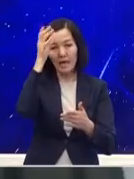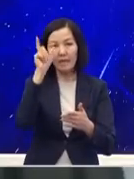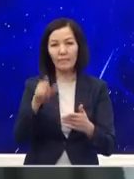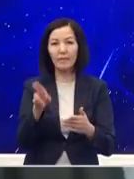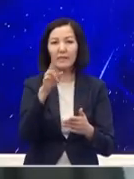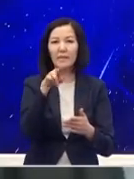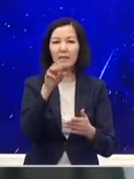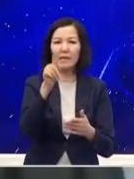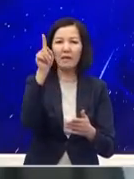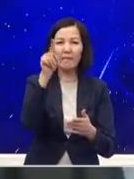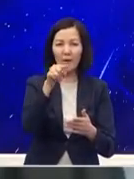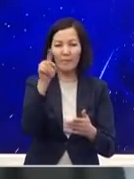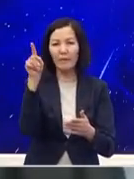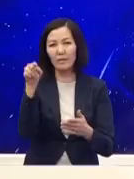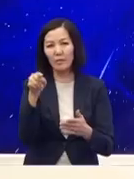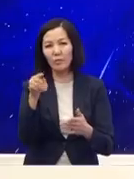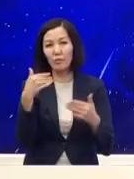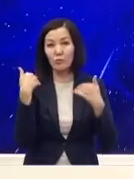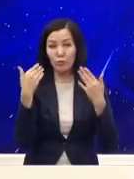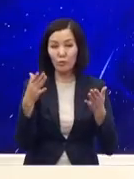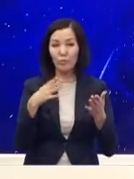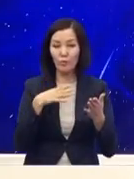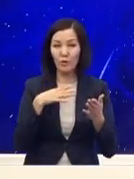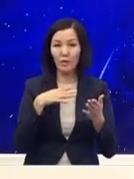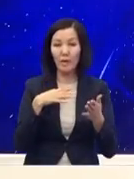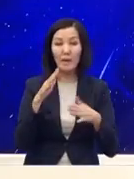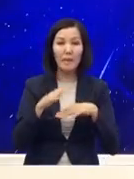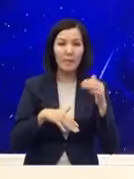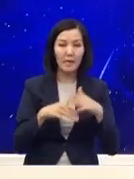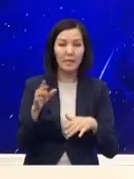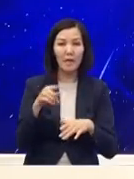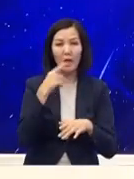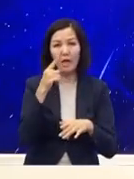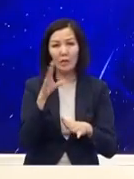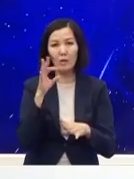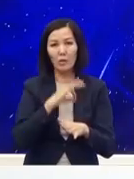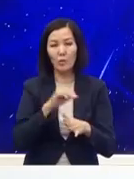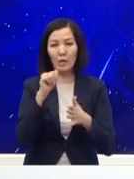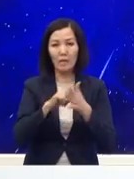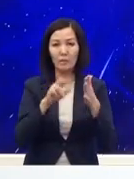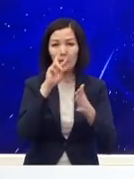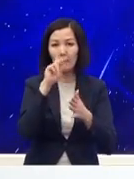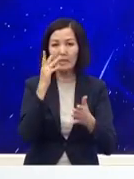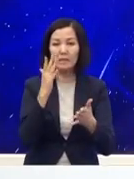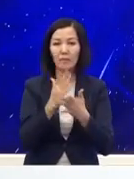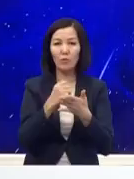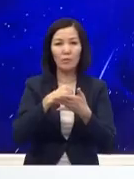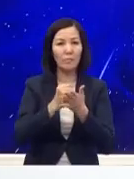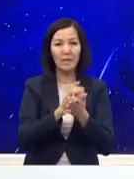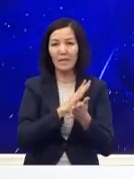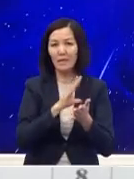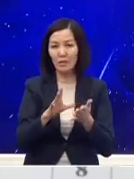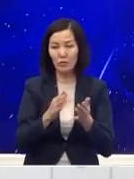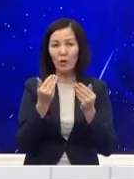диграфта, апострофта, акут нұсқада ұсынып көрді. Олардың практикал қолдану кезінде өзіндік кемшіліктер айқындалып, бекітілген жоқ.